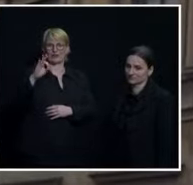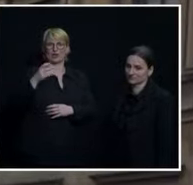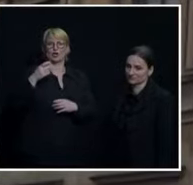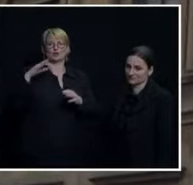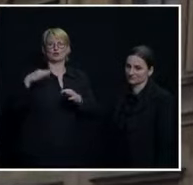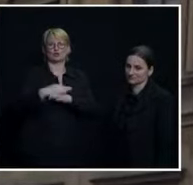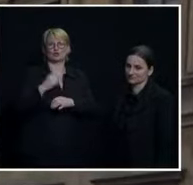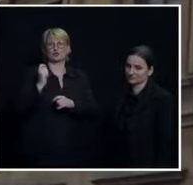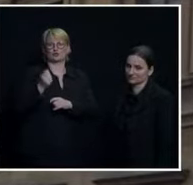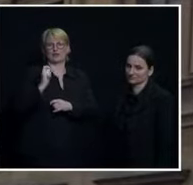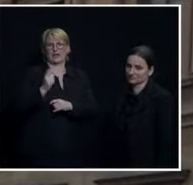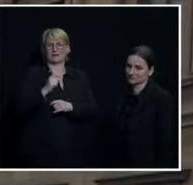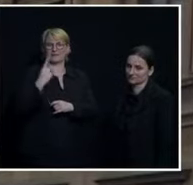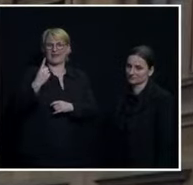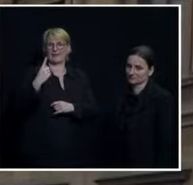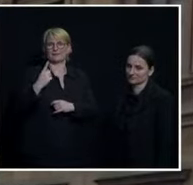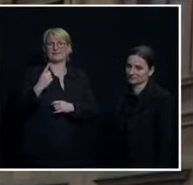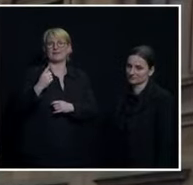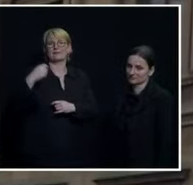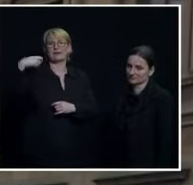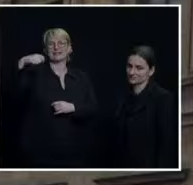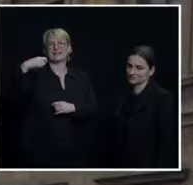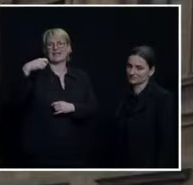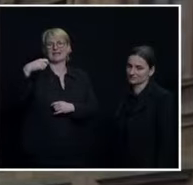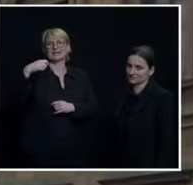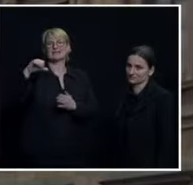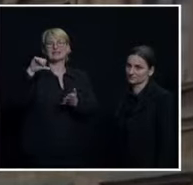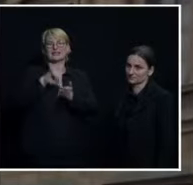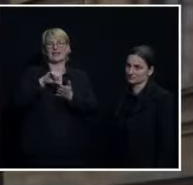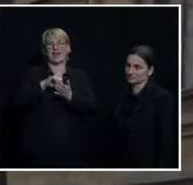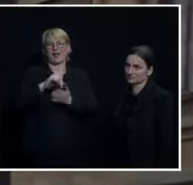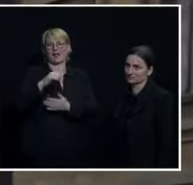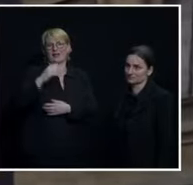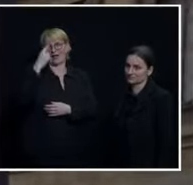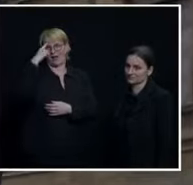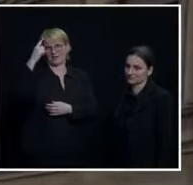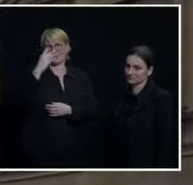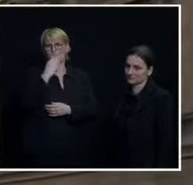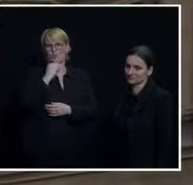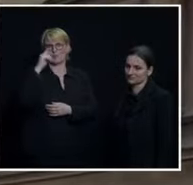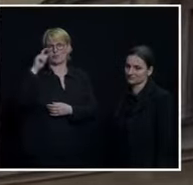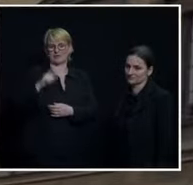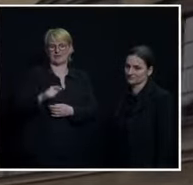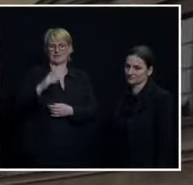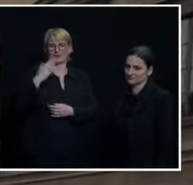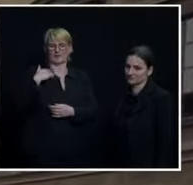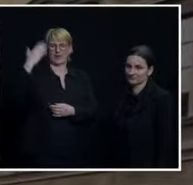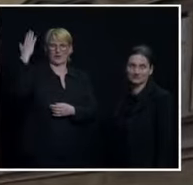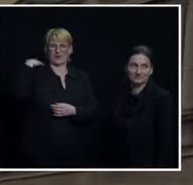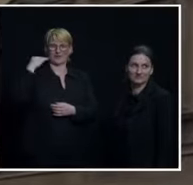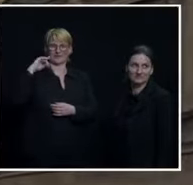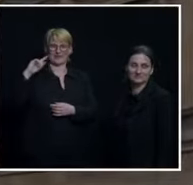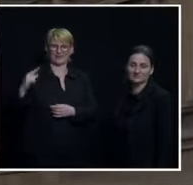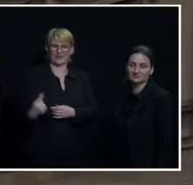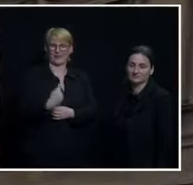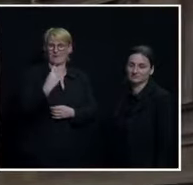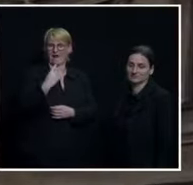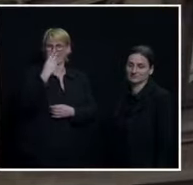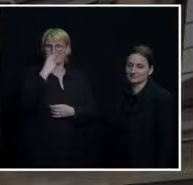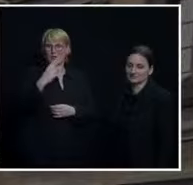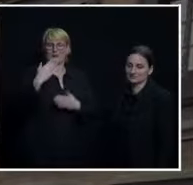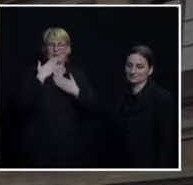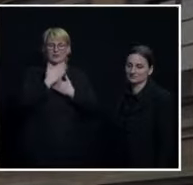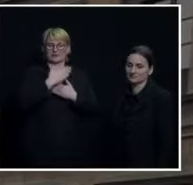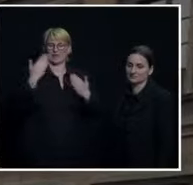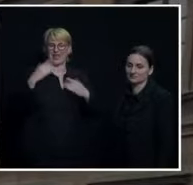des Zentralrats der Juden in Deutschland, kommt gleich hier zu uns. Und weil ich schon wieder mit dem Rücken zu Ihnen stehe, nutze ich die Gelegenheit und begrüße